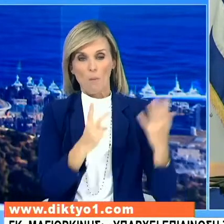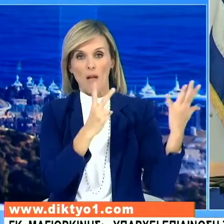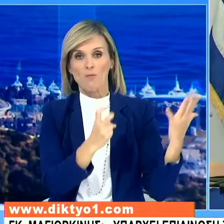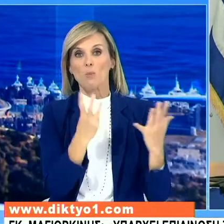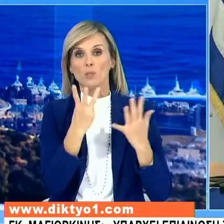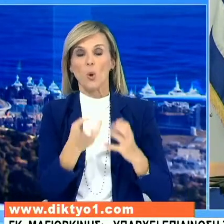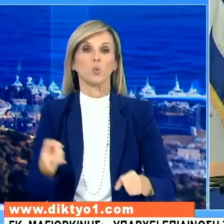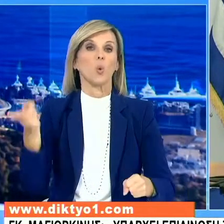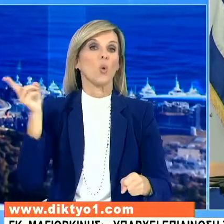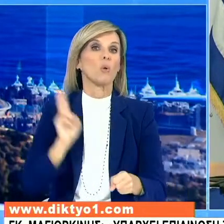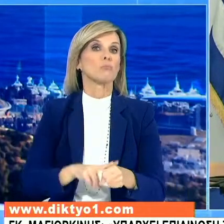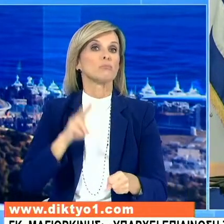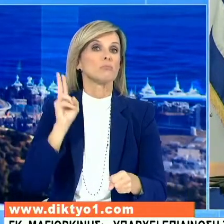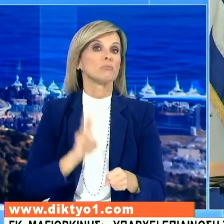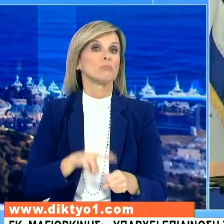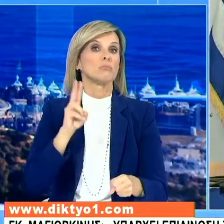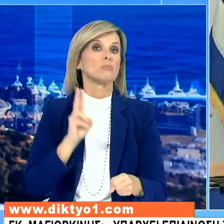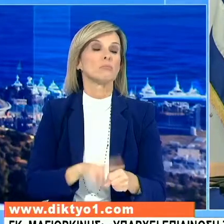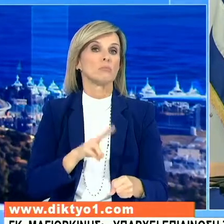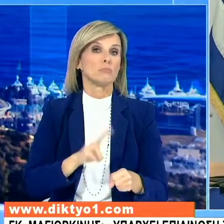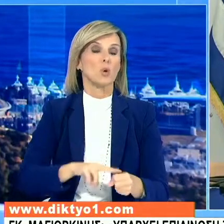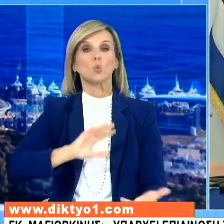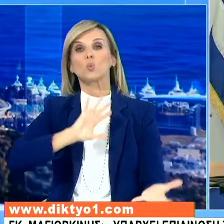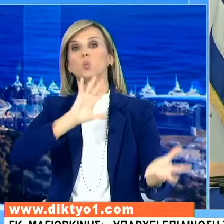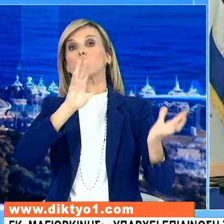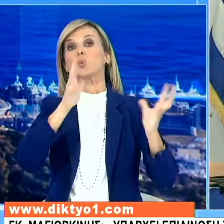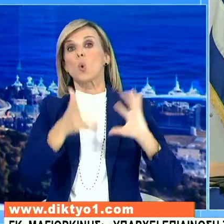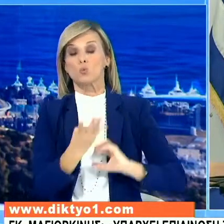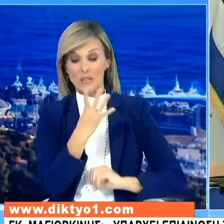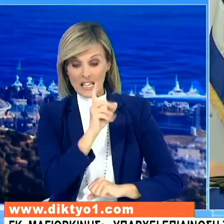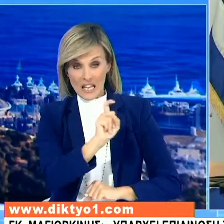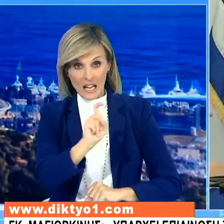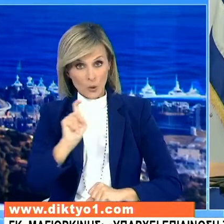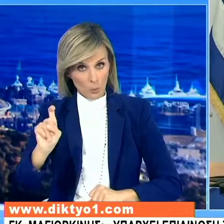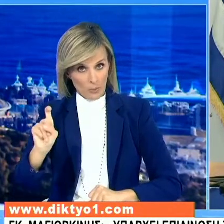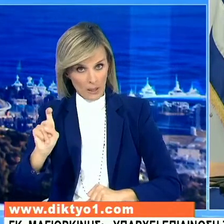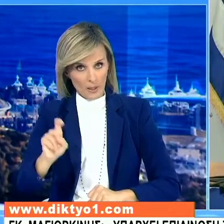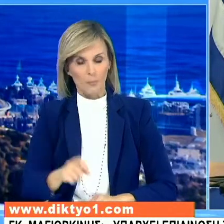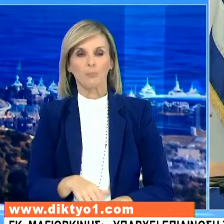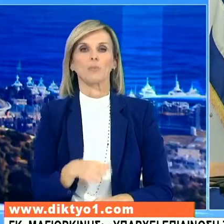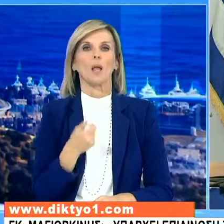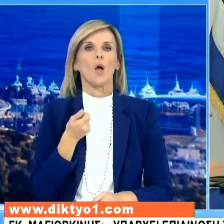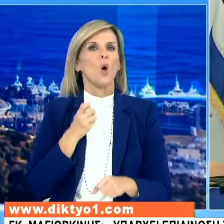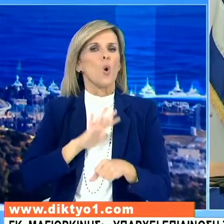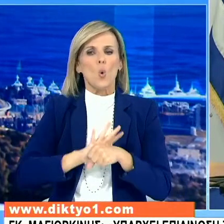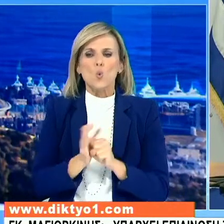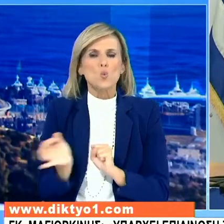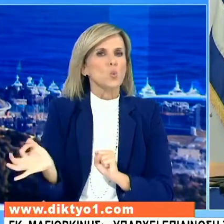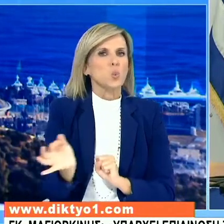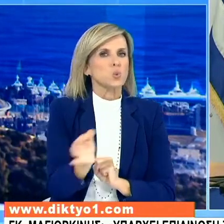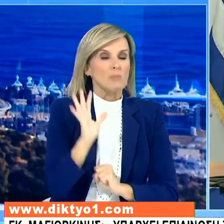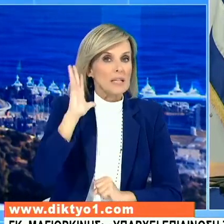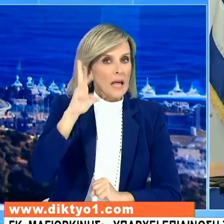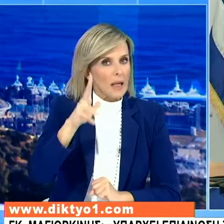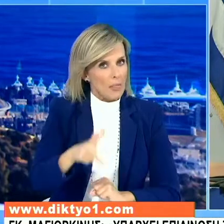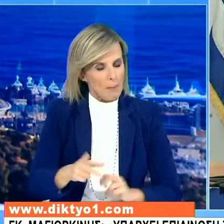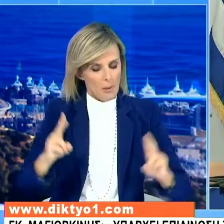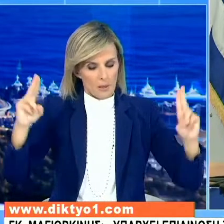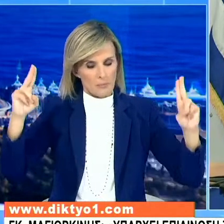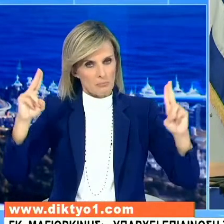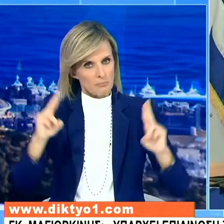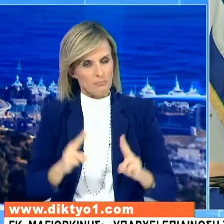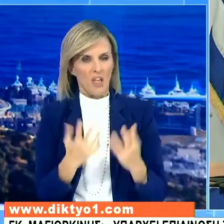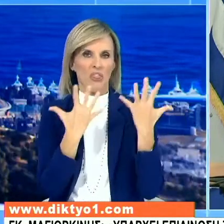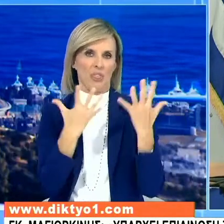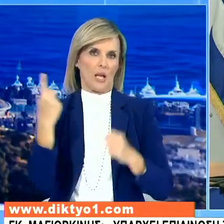4,78 θάνατους με την νόσο σε παγκόσμια κλίμακα. Ο ρυθμός των νέων διαγνώσεων συνεχίζει να μειώνεται, με 10%